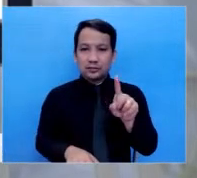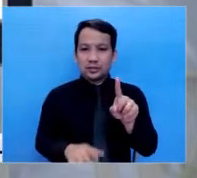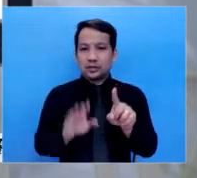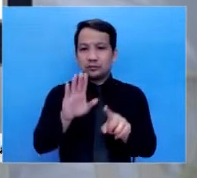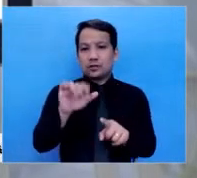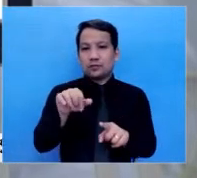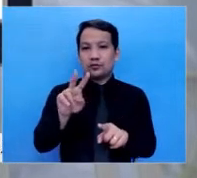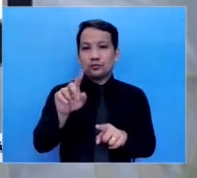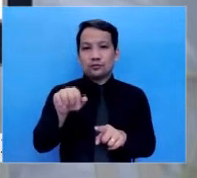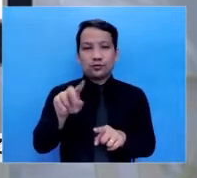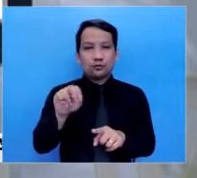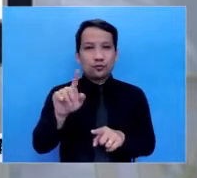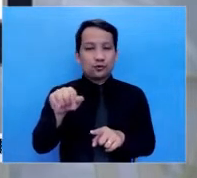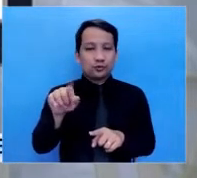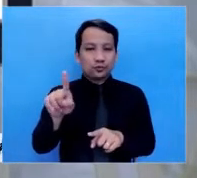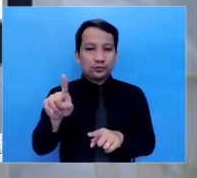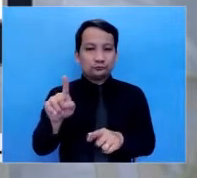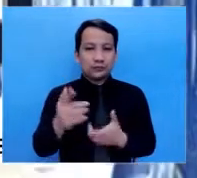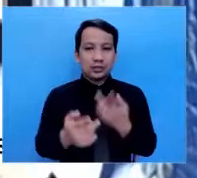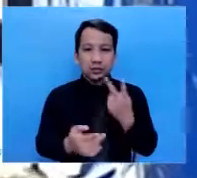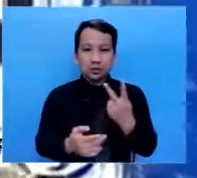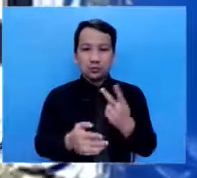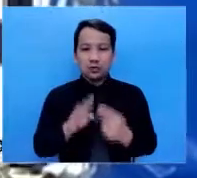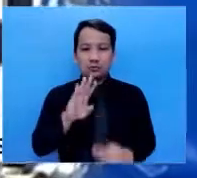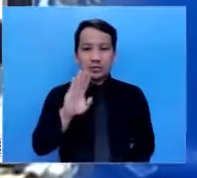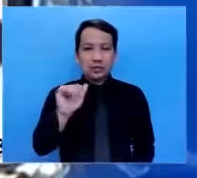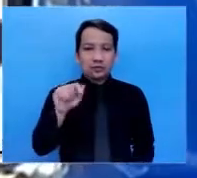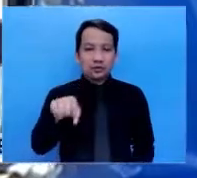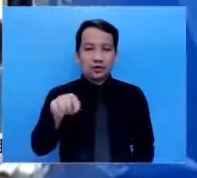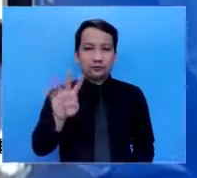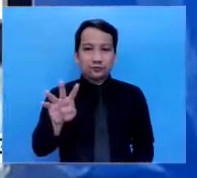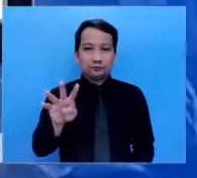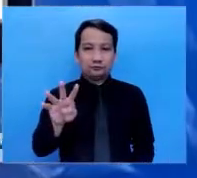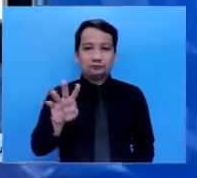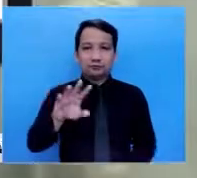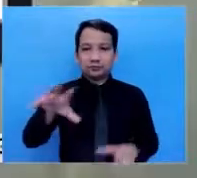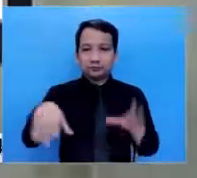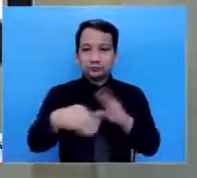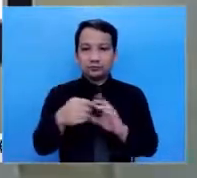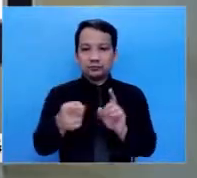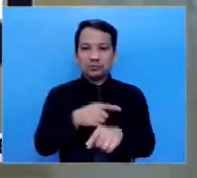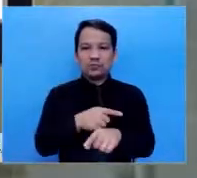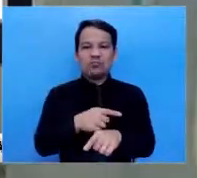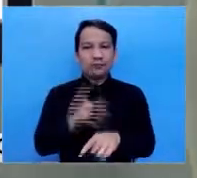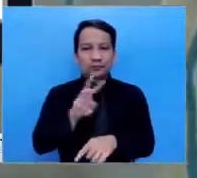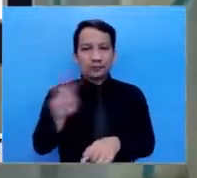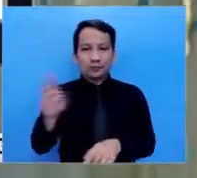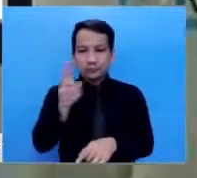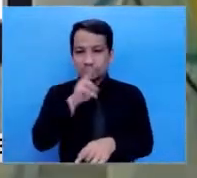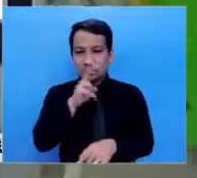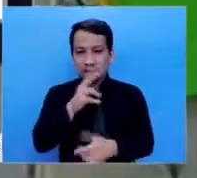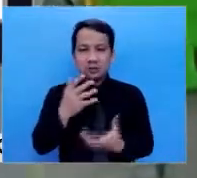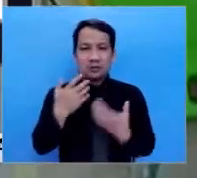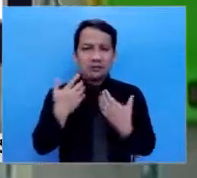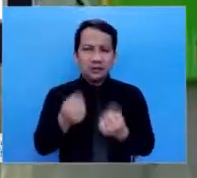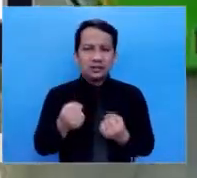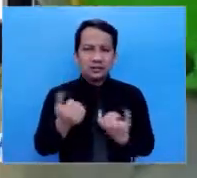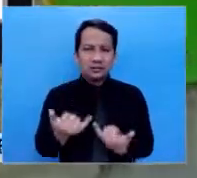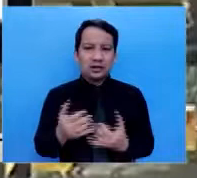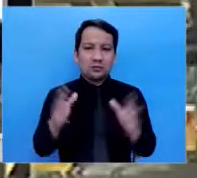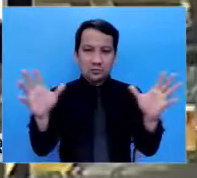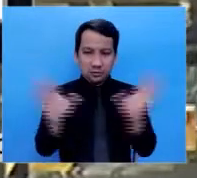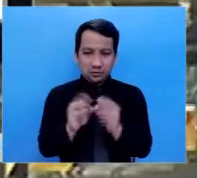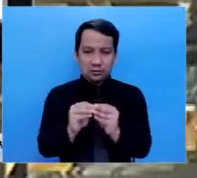BA.2.12.1 at 2 kaso ng BA.4. Karamihan sa mga yan galing Western Visayas at mga nakarecover na. Sa kabuuan,